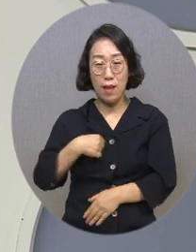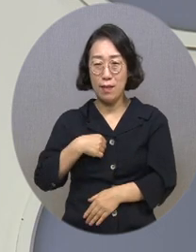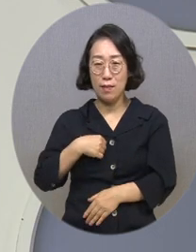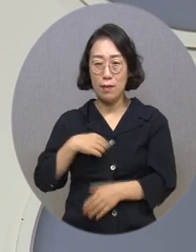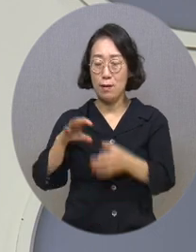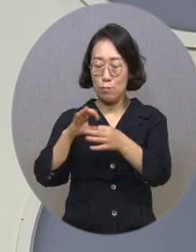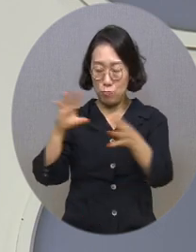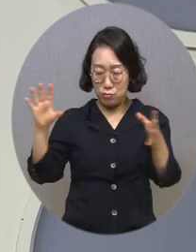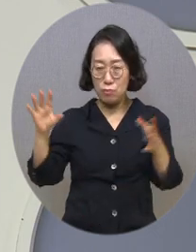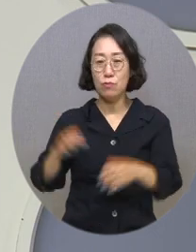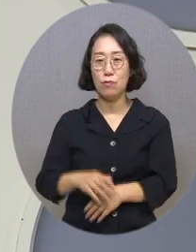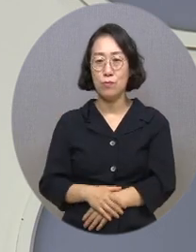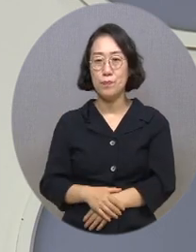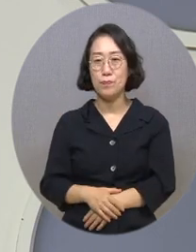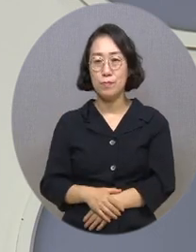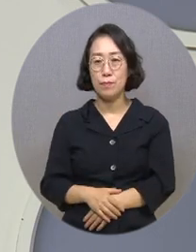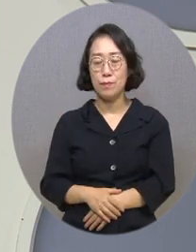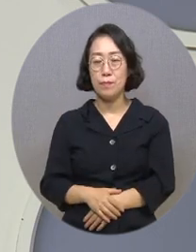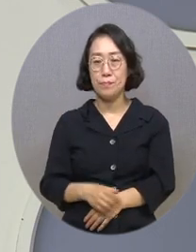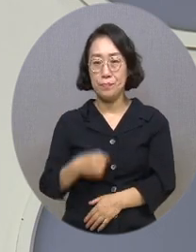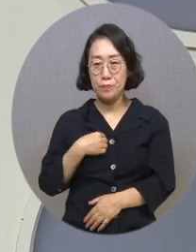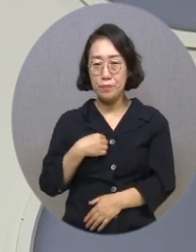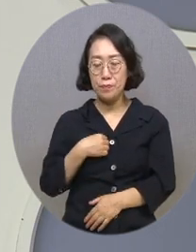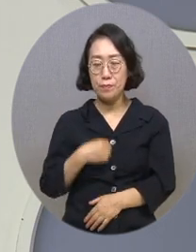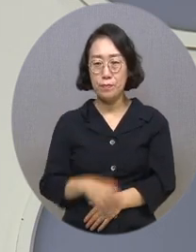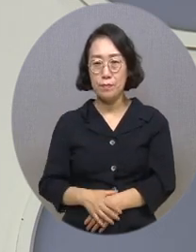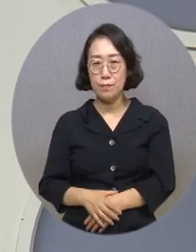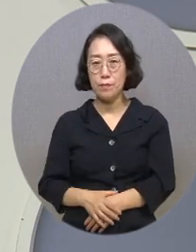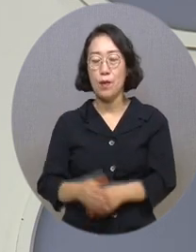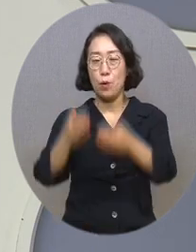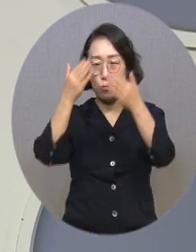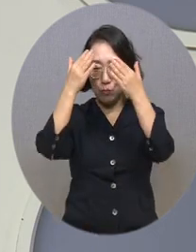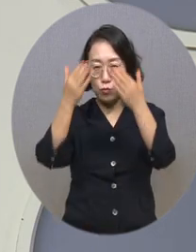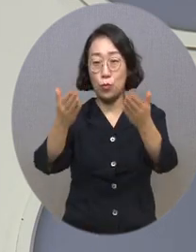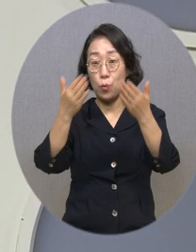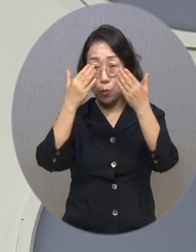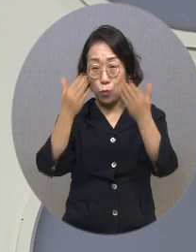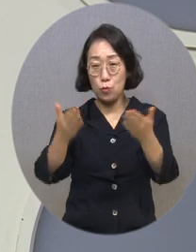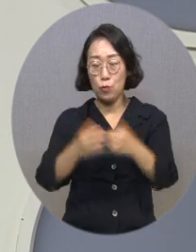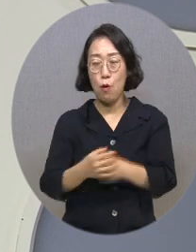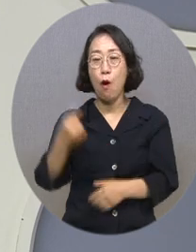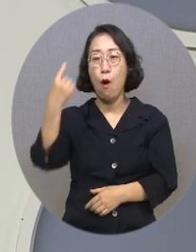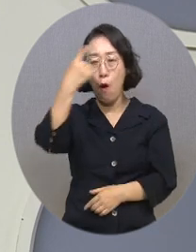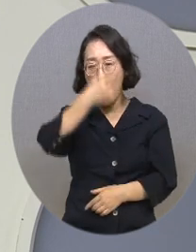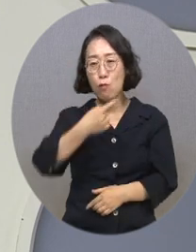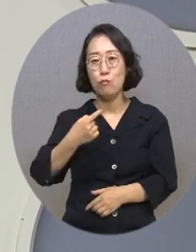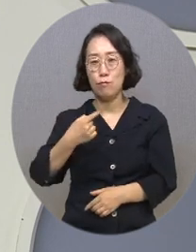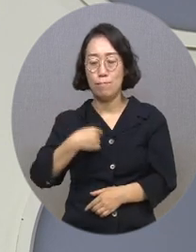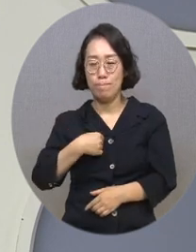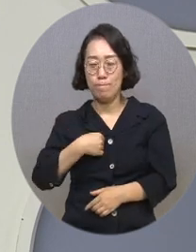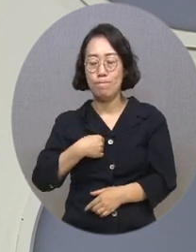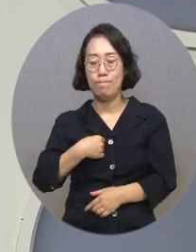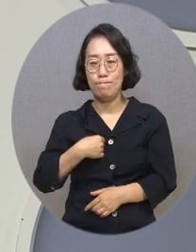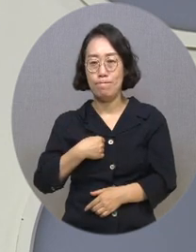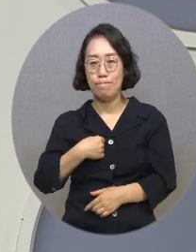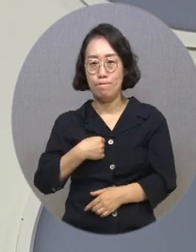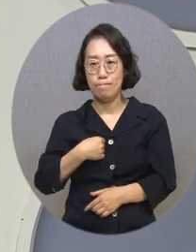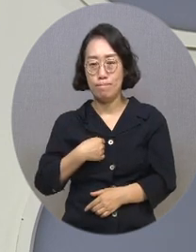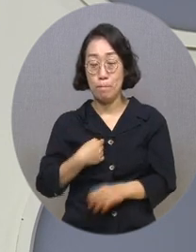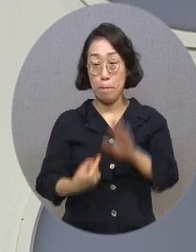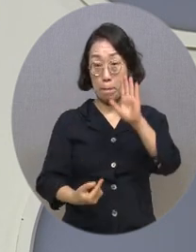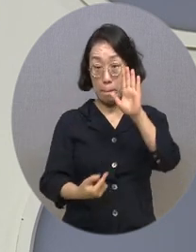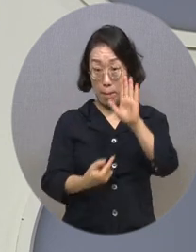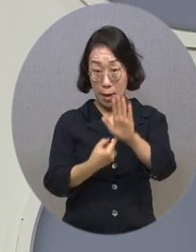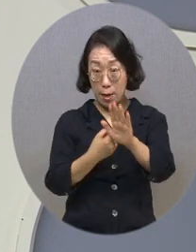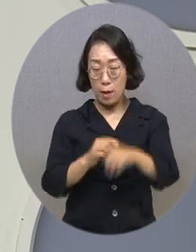걸 돈하고는 완전히 절제를 하고 그냥 완전히 무료로 내 명예를 걸고 하다 보니까 제 자신이